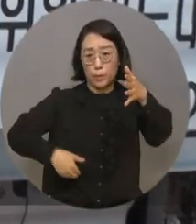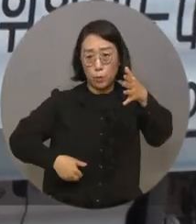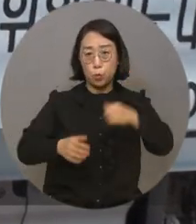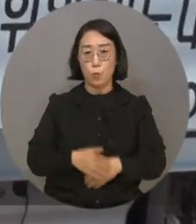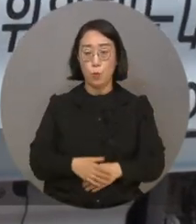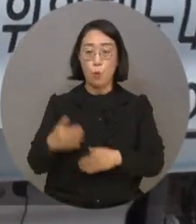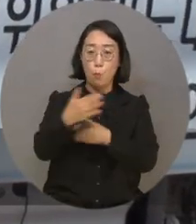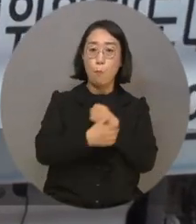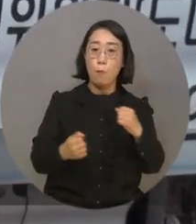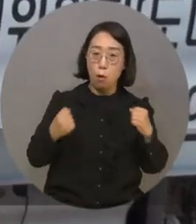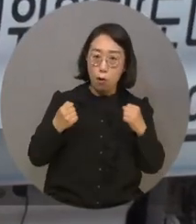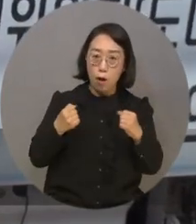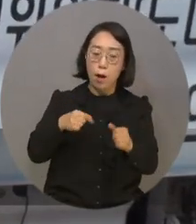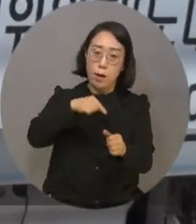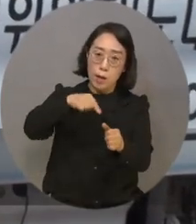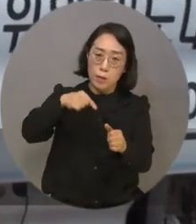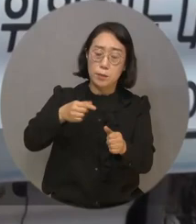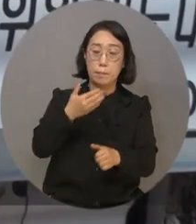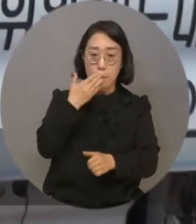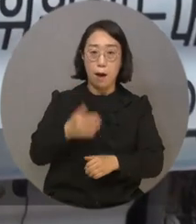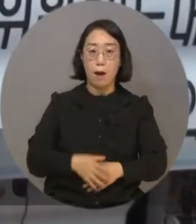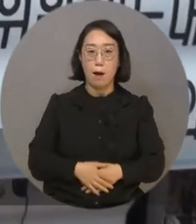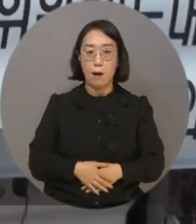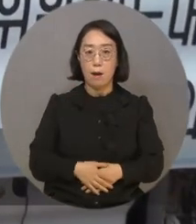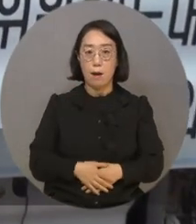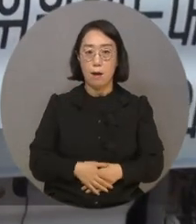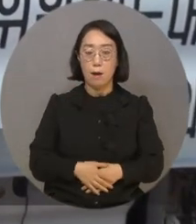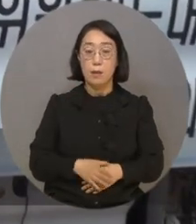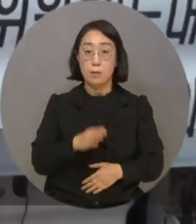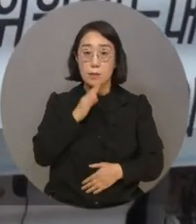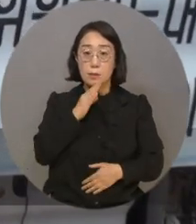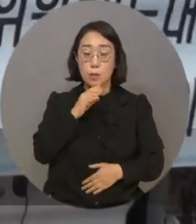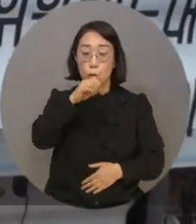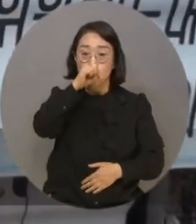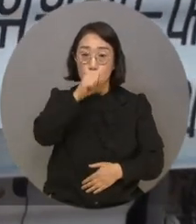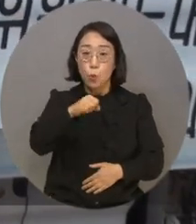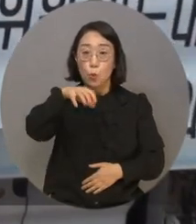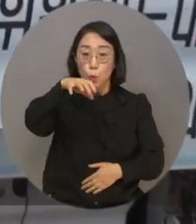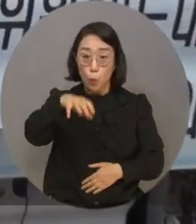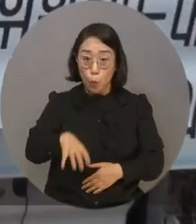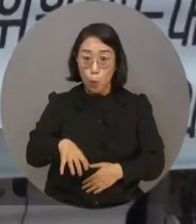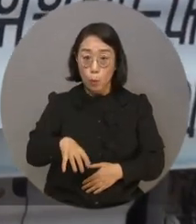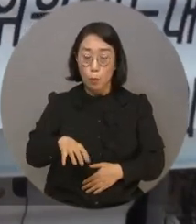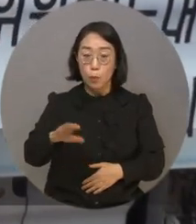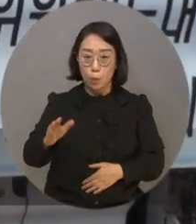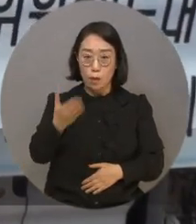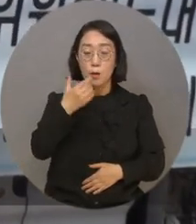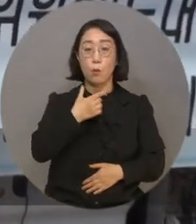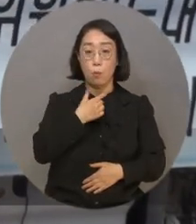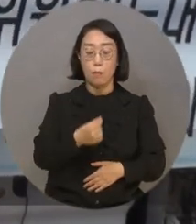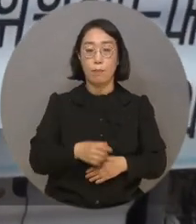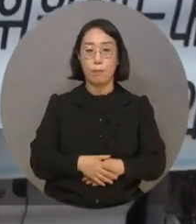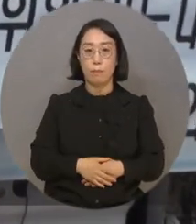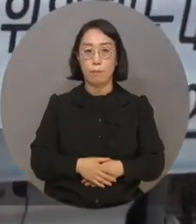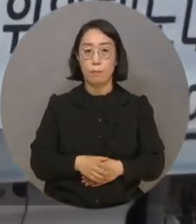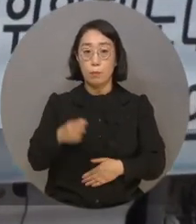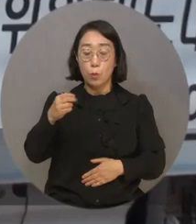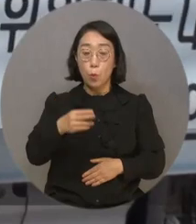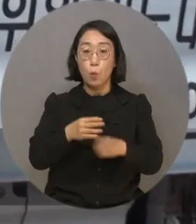위해서 건강교실도 운영할 수 있고 이런 정말 살맛나는 그런 회관이 되기를 기원합니다.